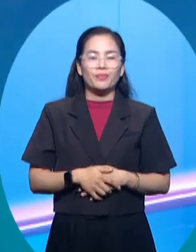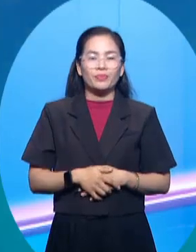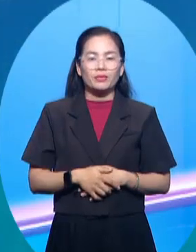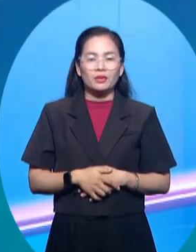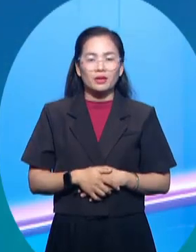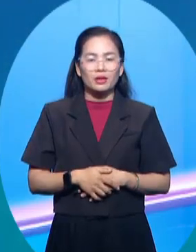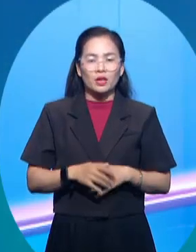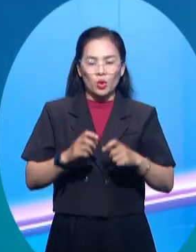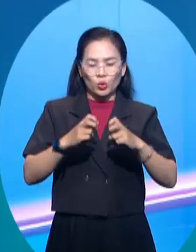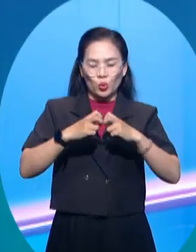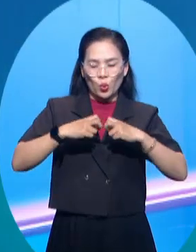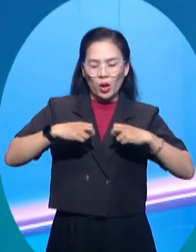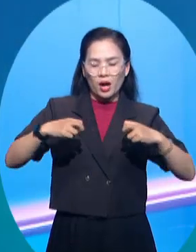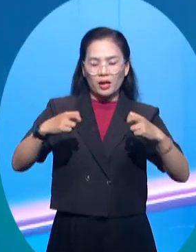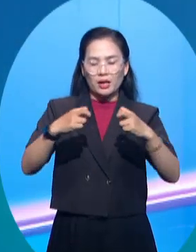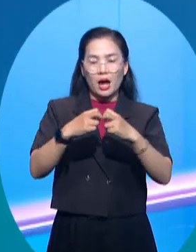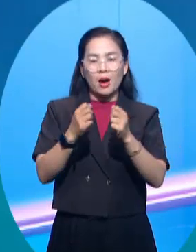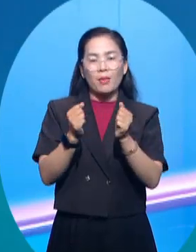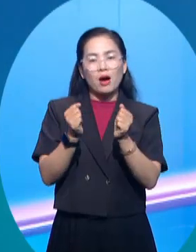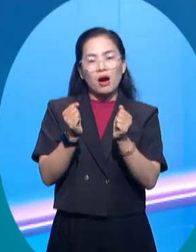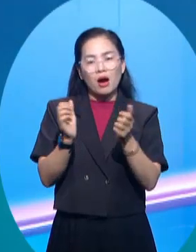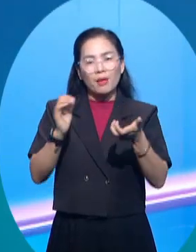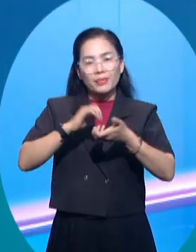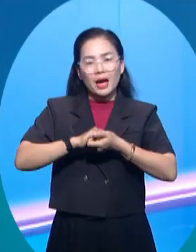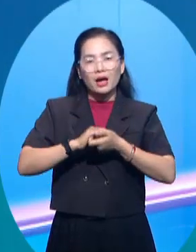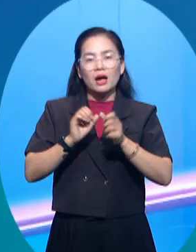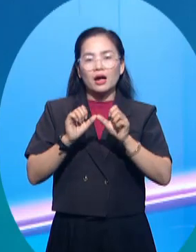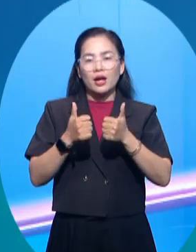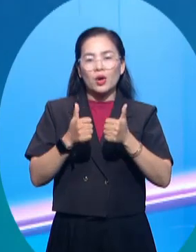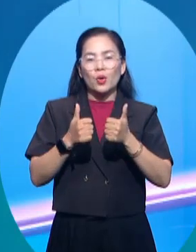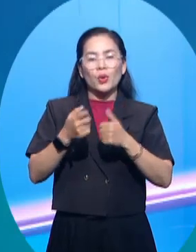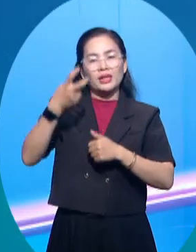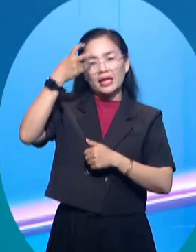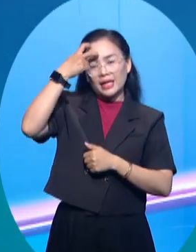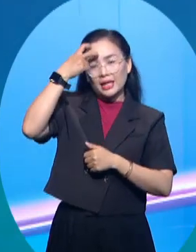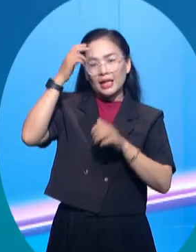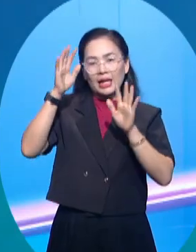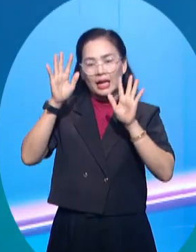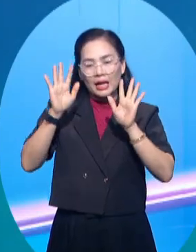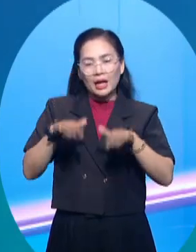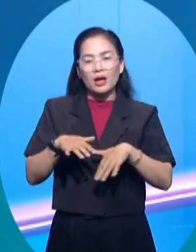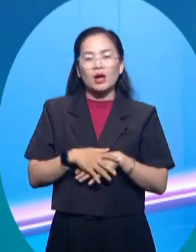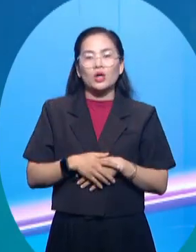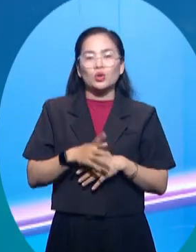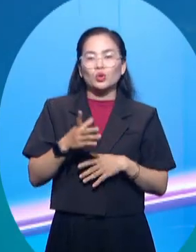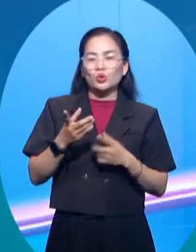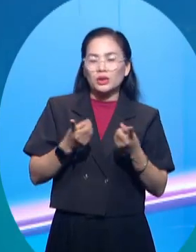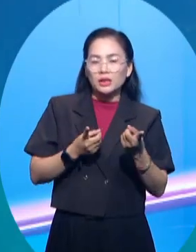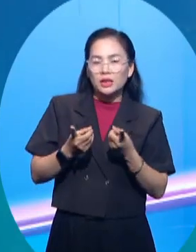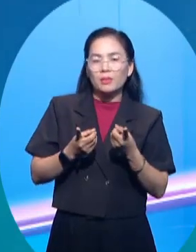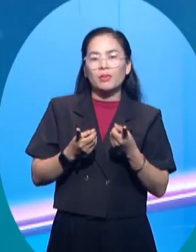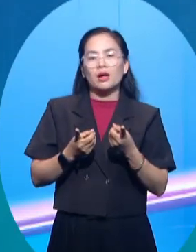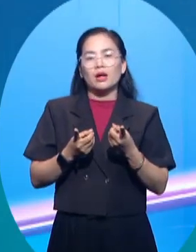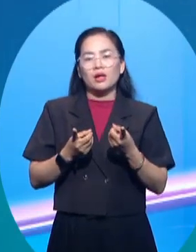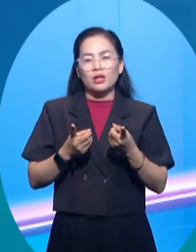Thưa quý vị, tọa đàm hợp tác đa chiều thúc đẩy nông nghiệp công nghệ cao tại tỉnh Tây Ninh vừa được diễn ra nhằm hỗ trợ cho các doanh nghiệp, hộ nông dân có thêm giải pháp